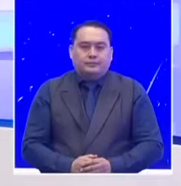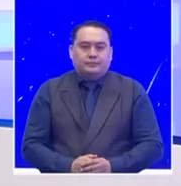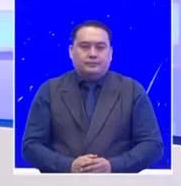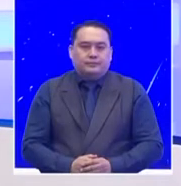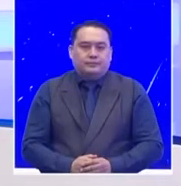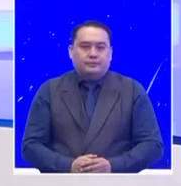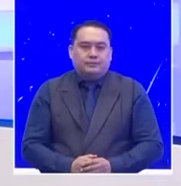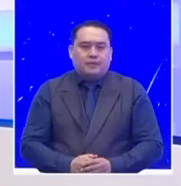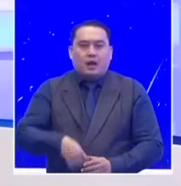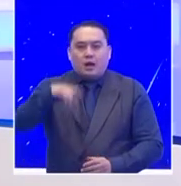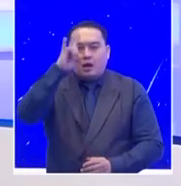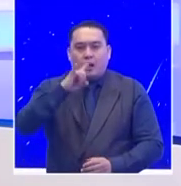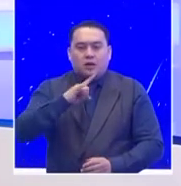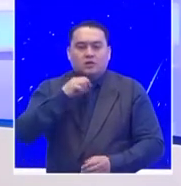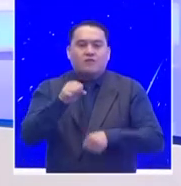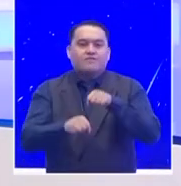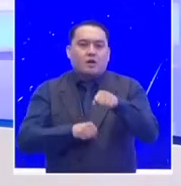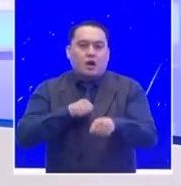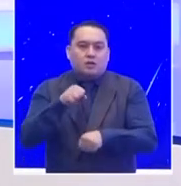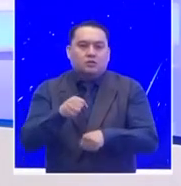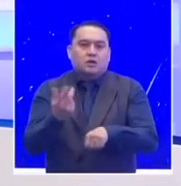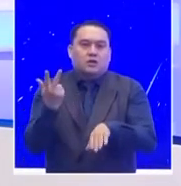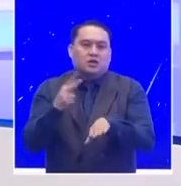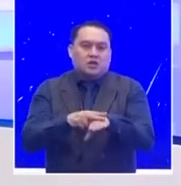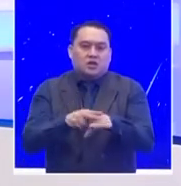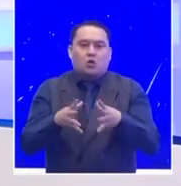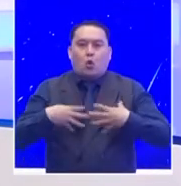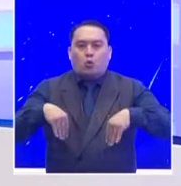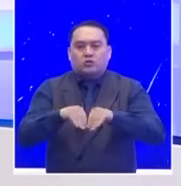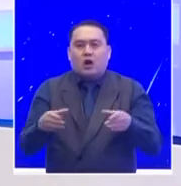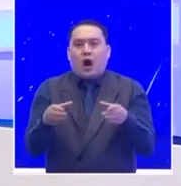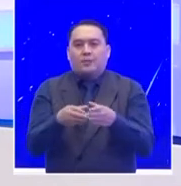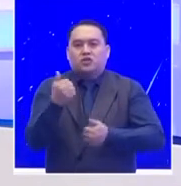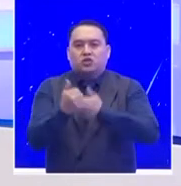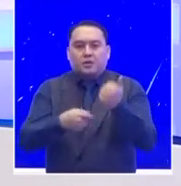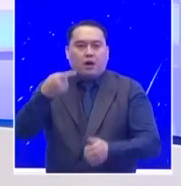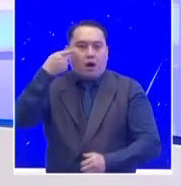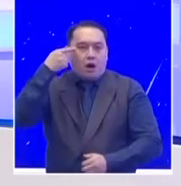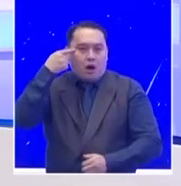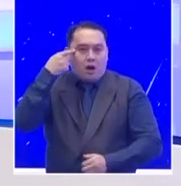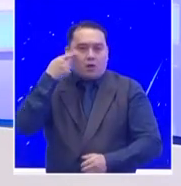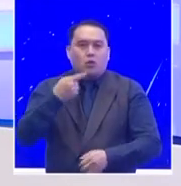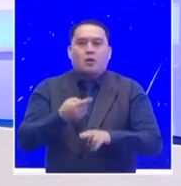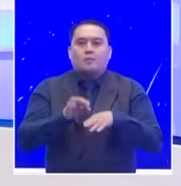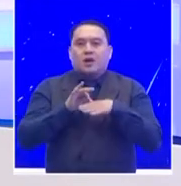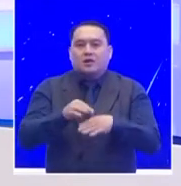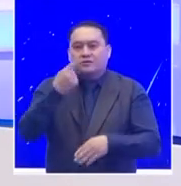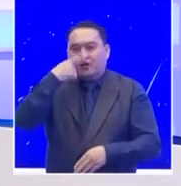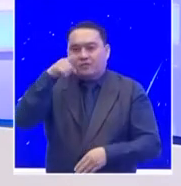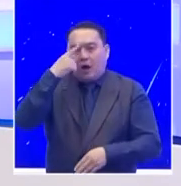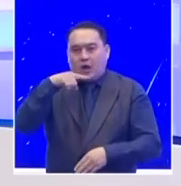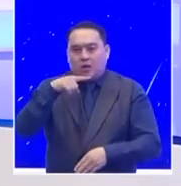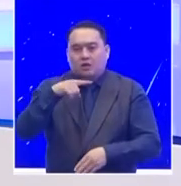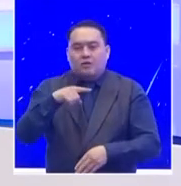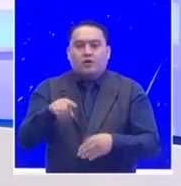Победное возвращение. Казахстанские велосипедисты заняли третье общекомандное место на чемпионате Азии по маунтинбайку, проходившей в